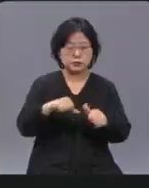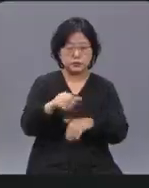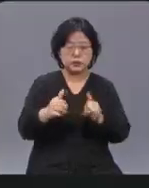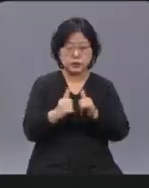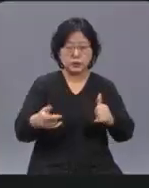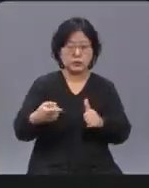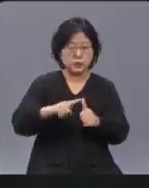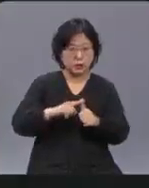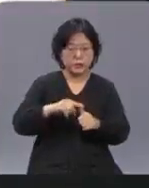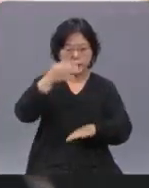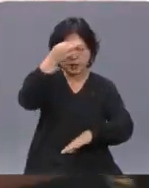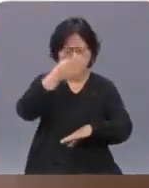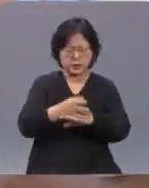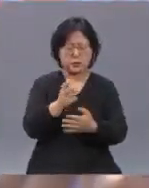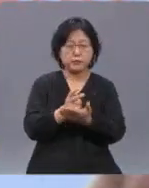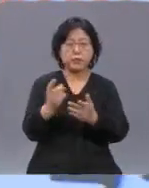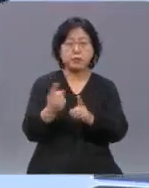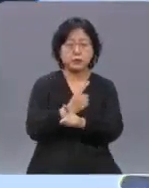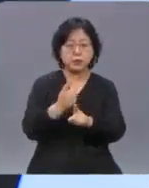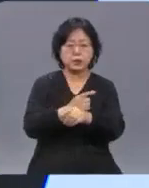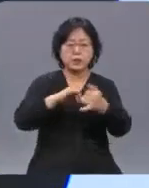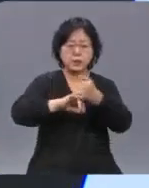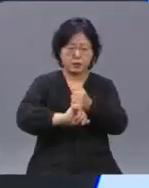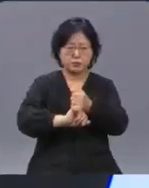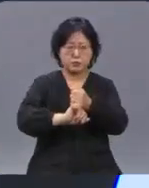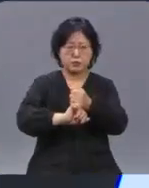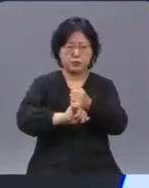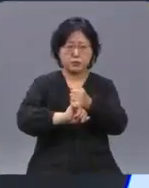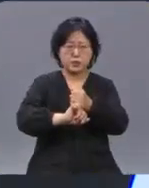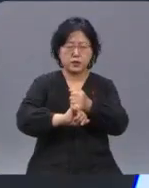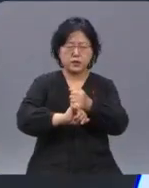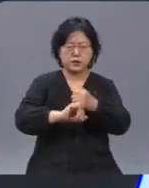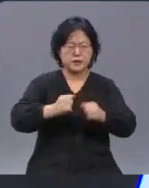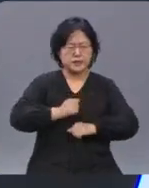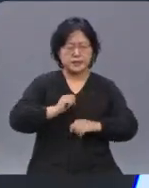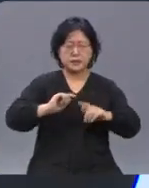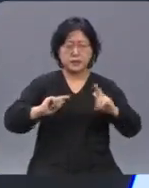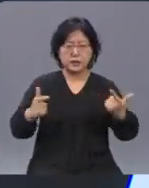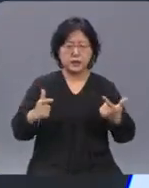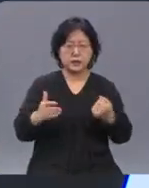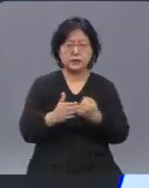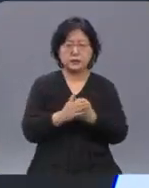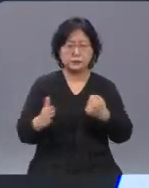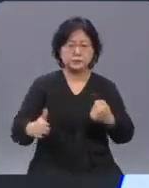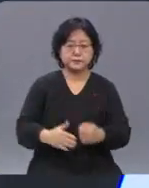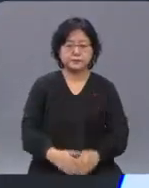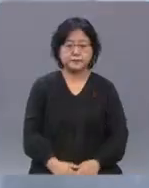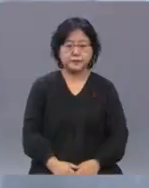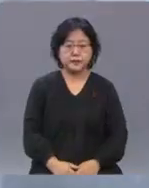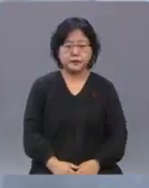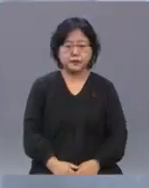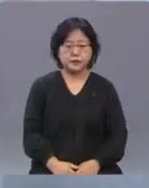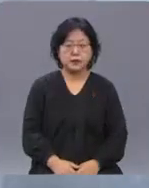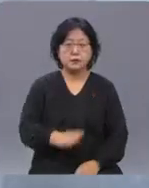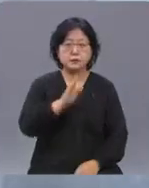사과와 제도 개선 등을 하겠다던 약속들을 전혀 지키지 않았다는 겁니다